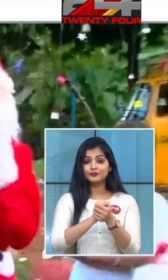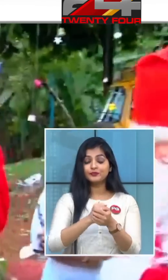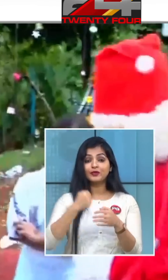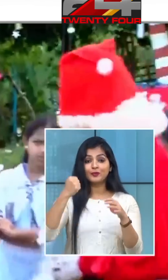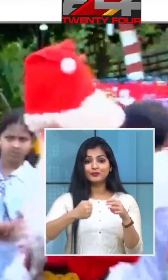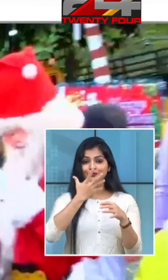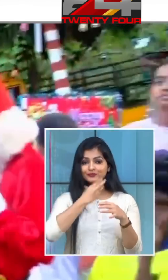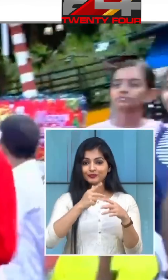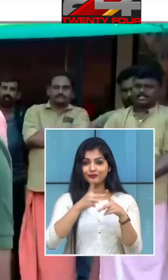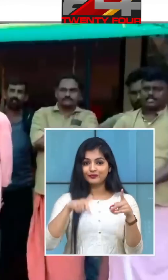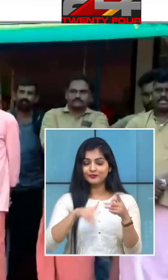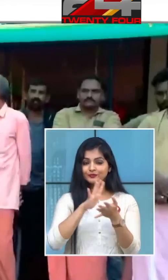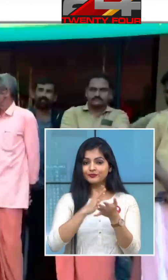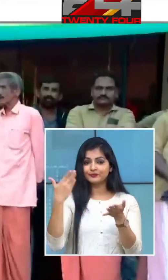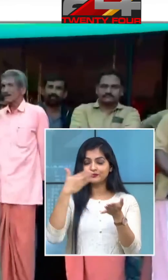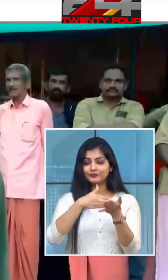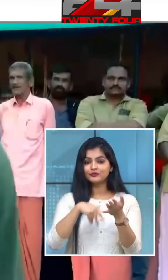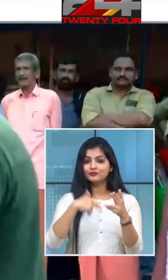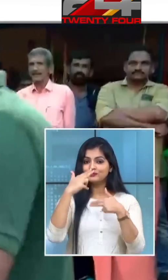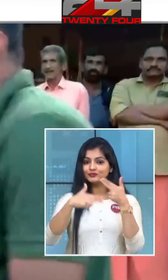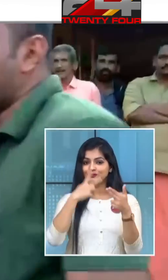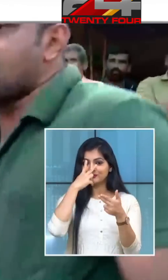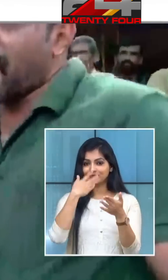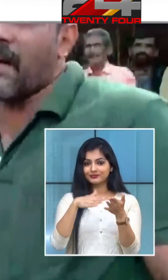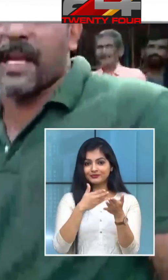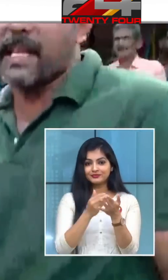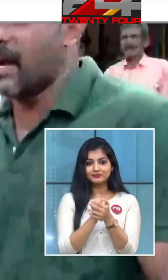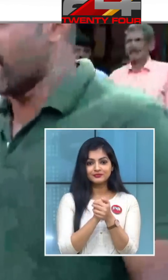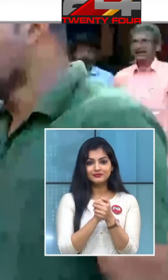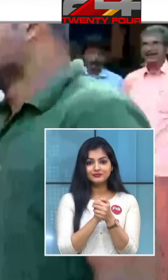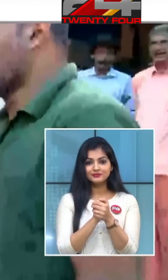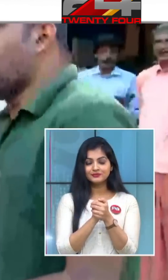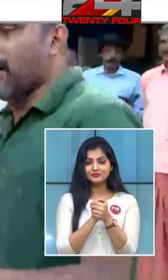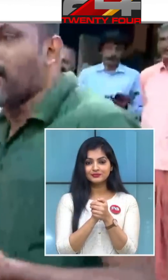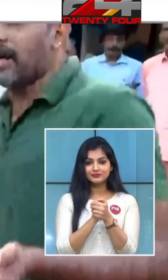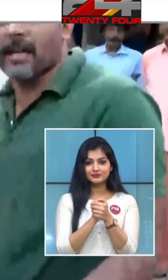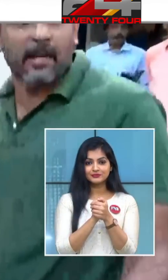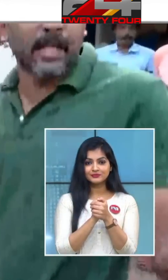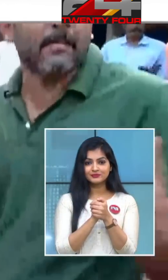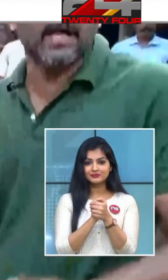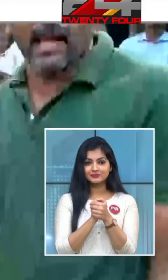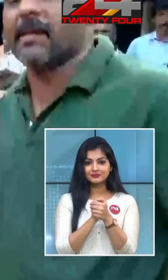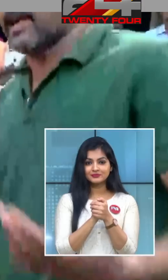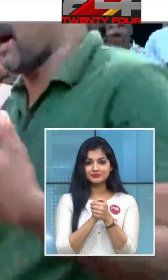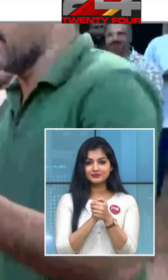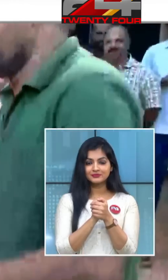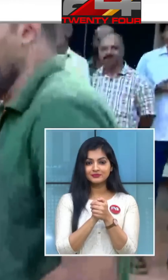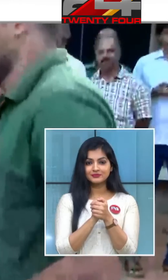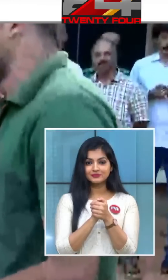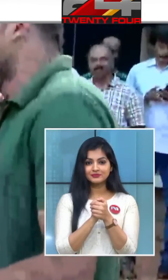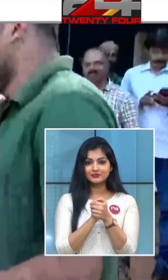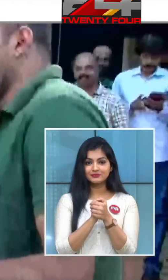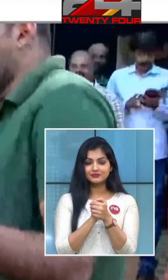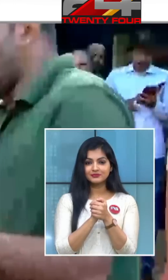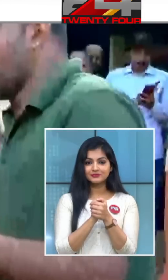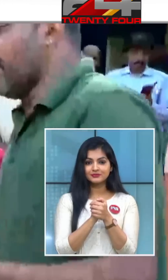അവരുടെ പാട്ടുകളൊക്കെ കേൾക്കാം. ഗബ്രിയേലിന്റെ ദർശന സാഫല്യമായി സർവലോകർക്കും നന്മയേകും